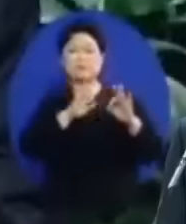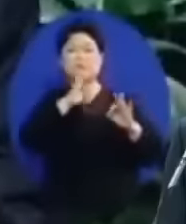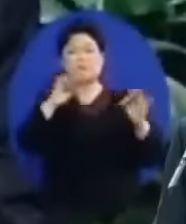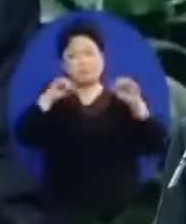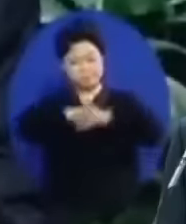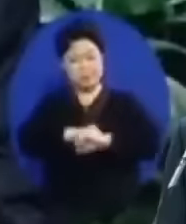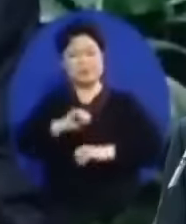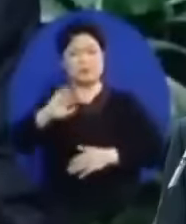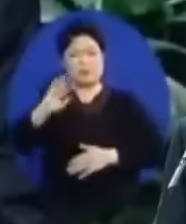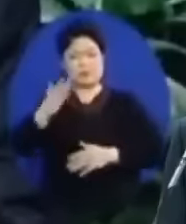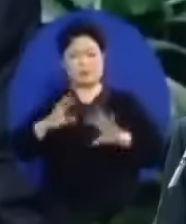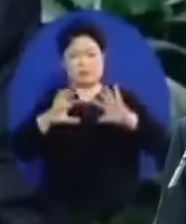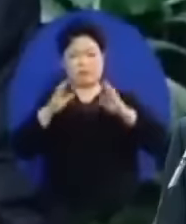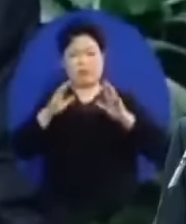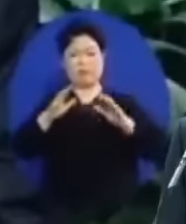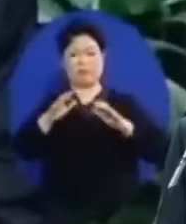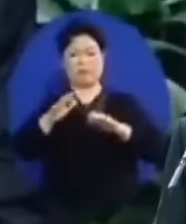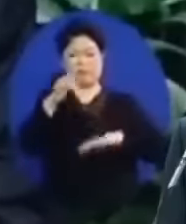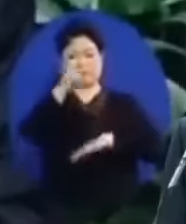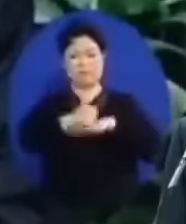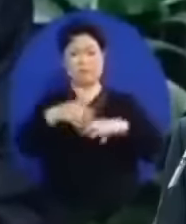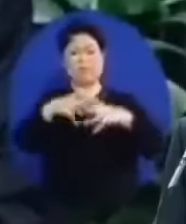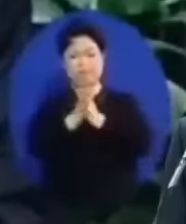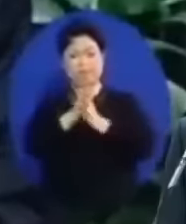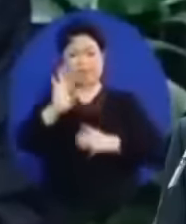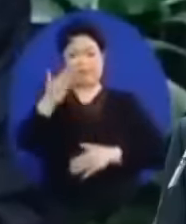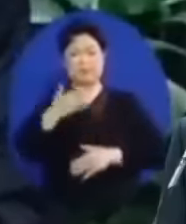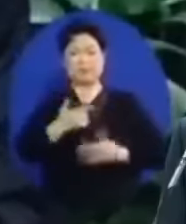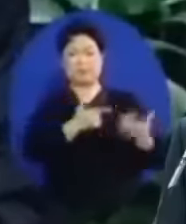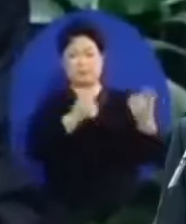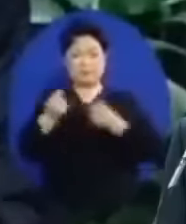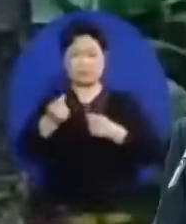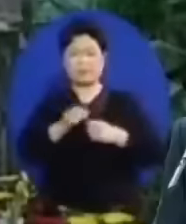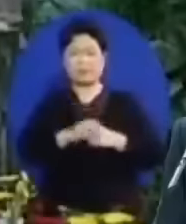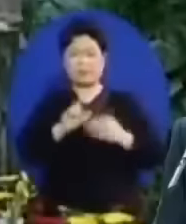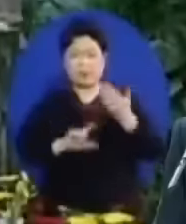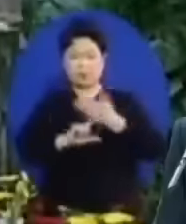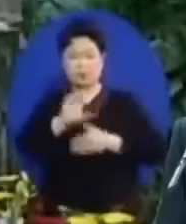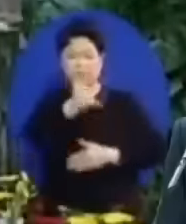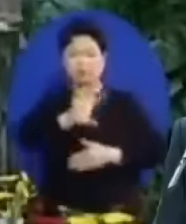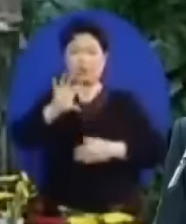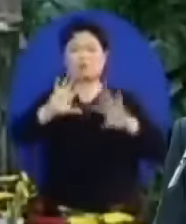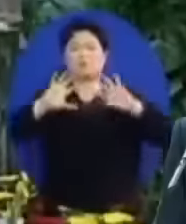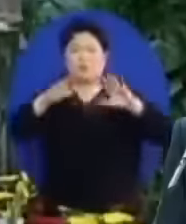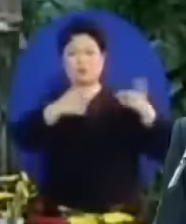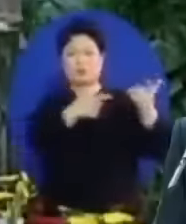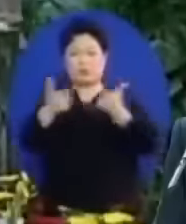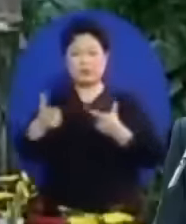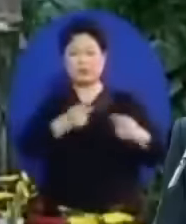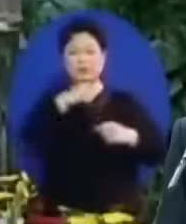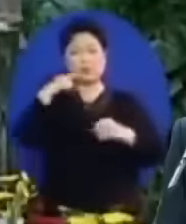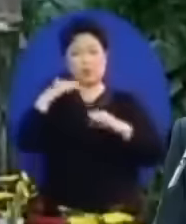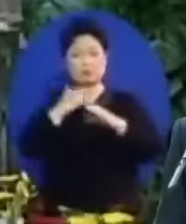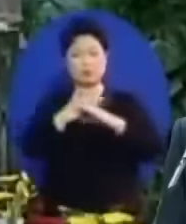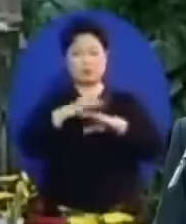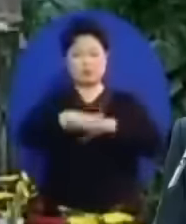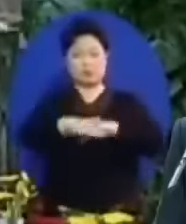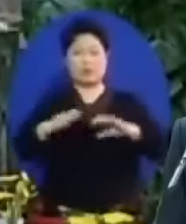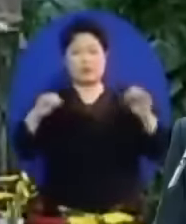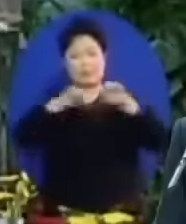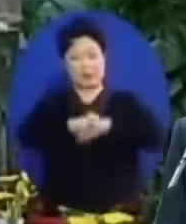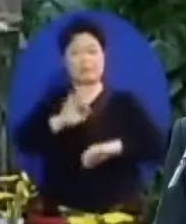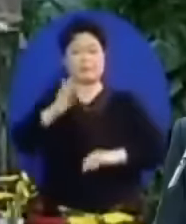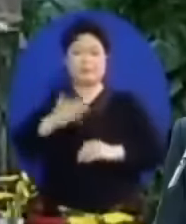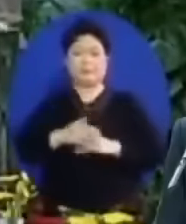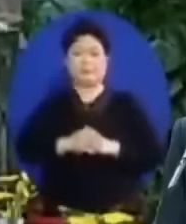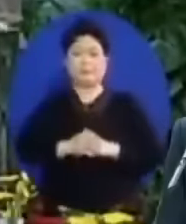이르러서 나라가 망하고 마는 것입니다. 그와 함께 동유럽의 위성국가들이 다 공산주의하는 나라들이 망해버리고 마는